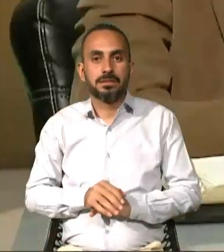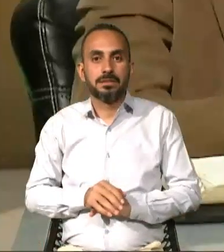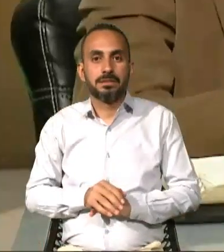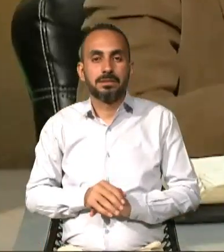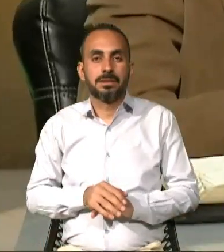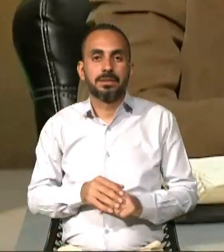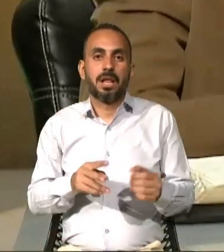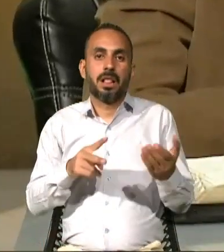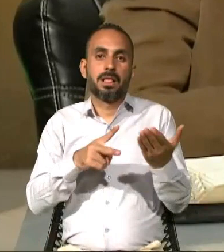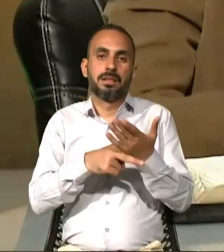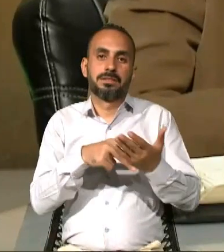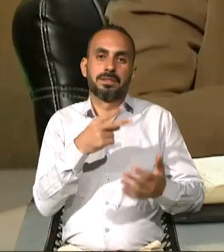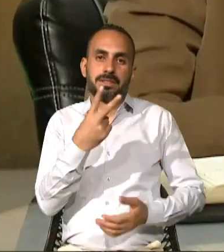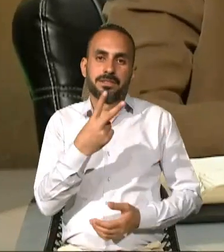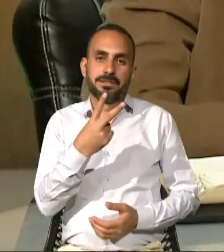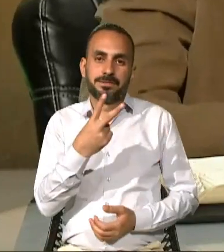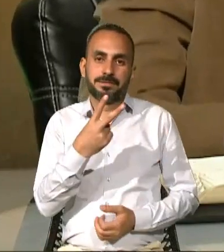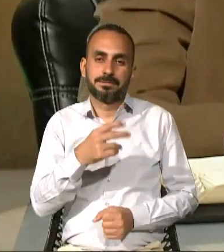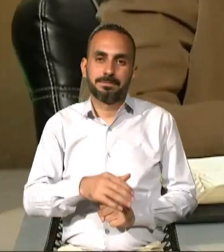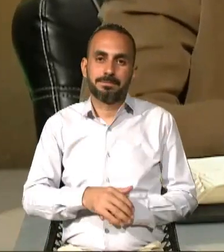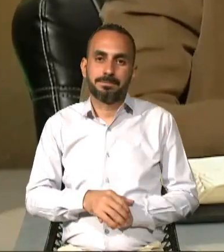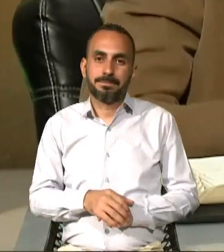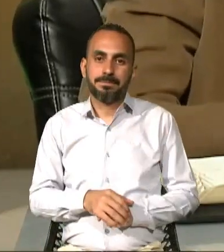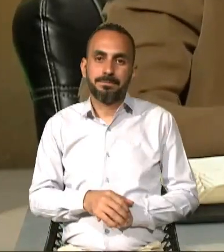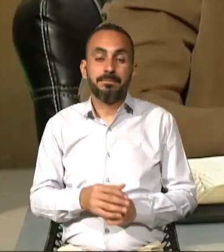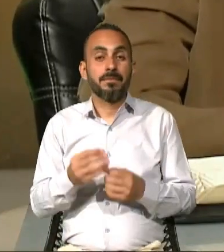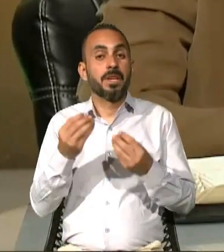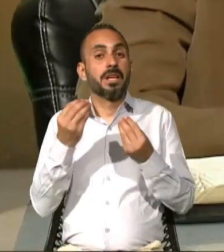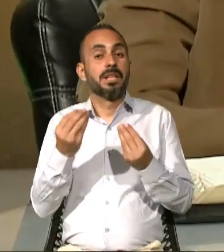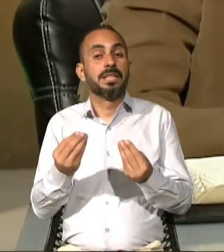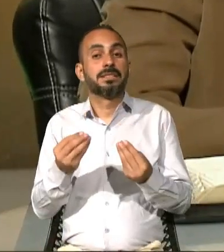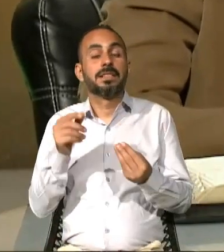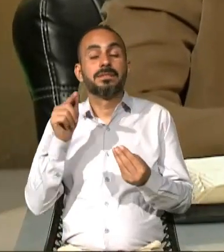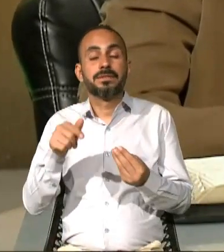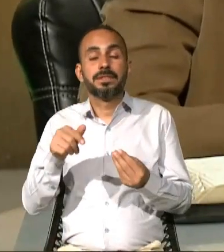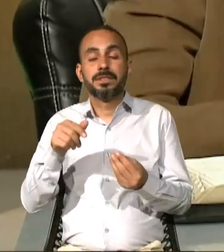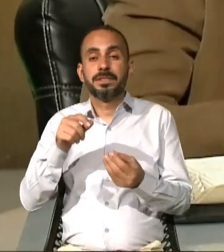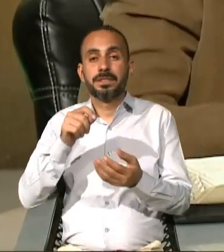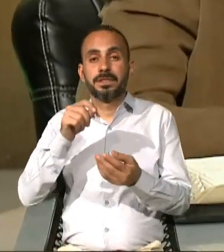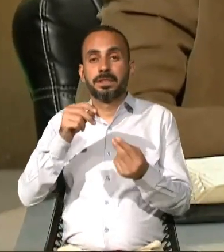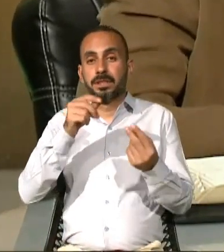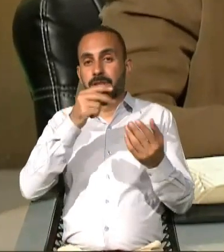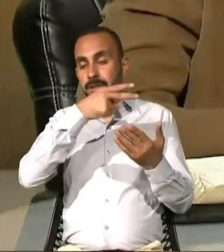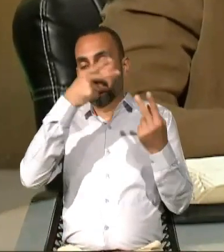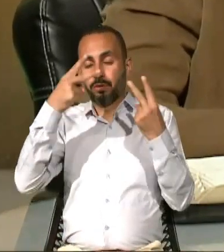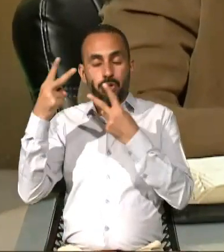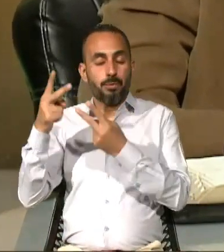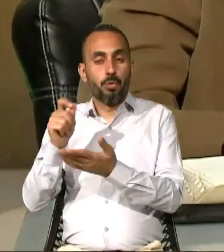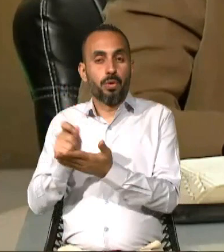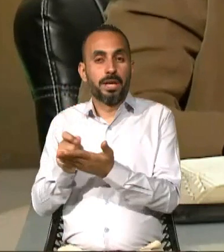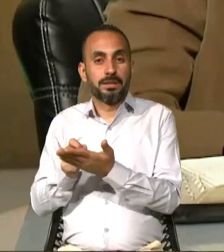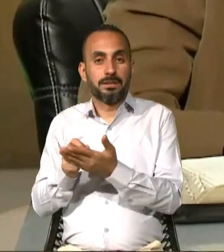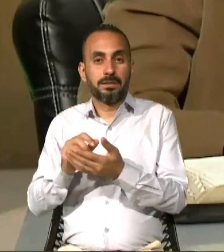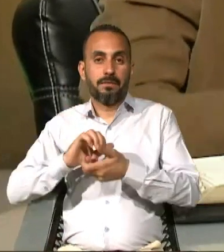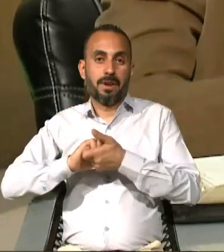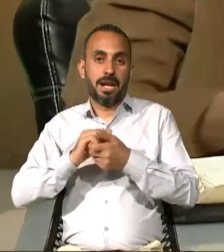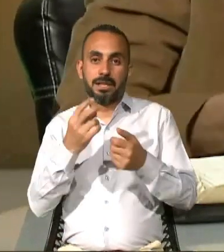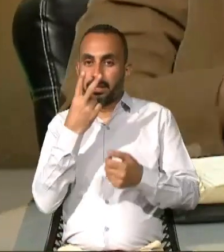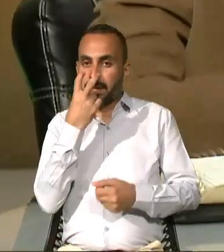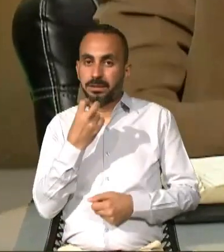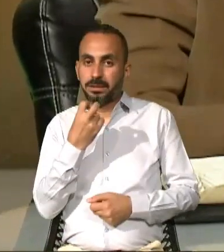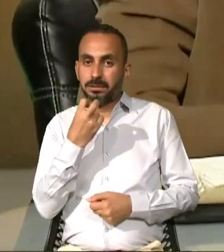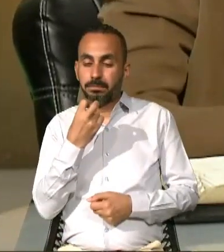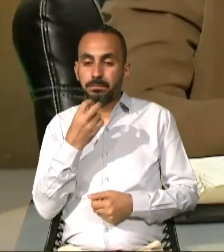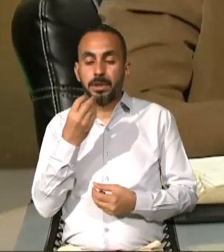يعني لسه النبوات اللي في العهد القديم اللي بتتكلم على مجيء المسيح الثاني ما تحقق لسه كتير قوي. فده